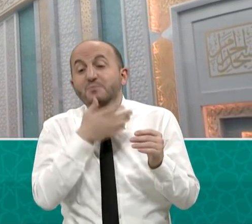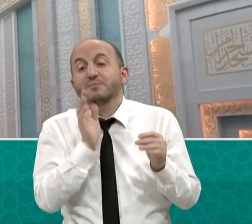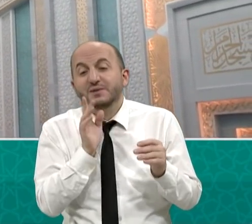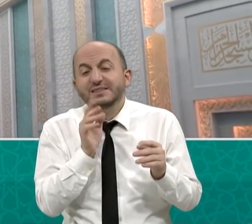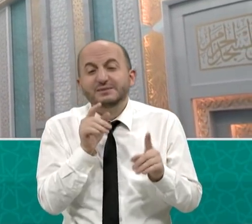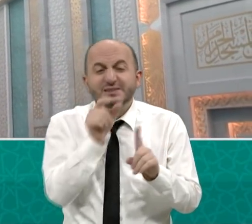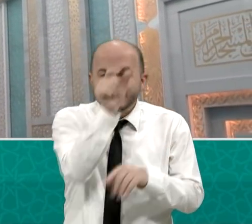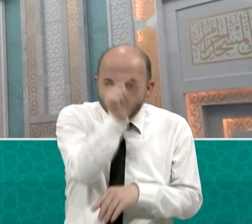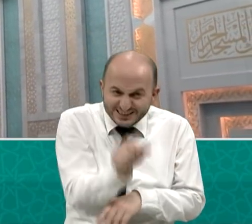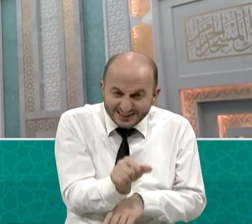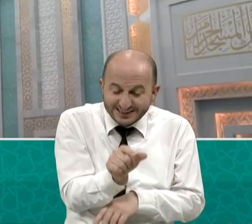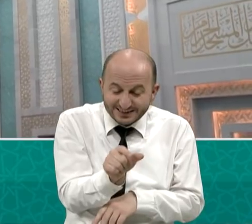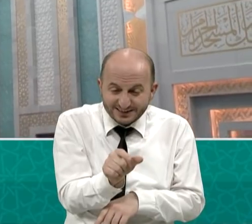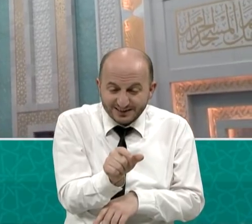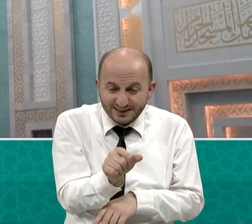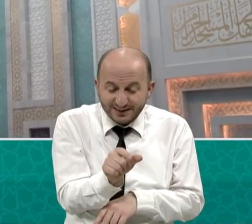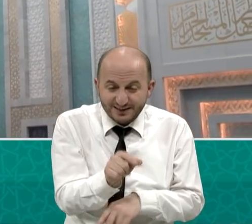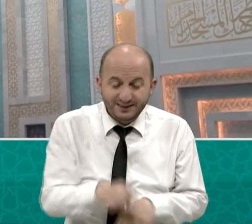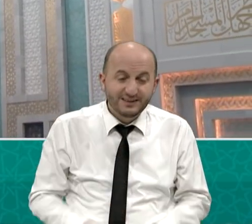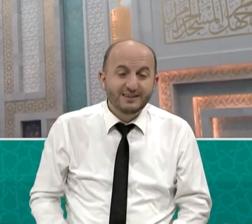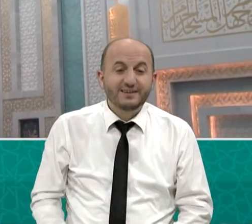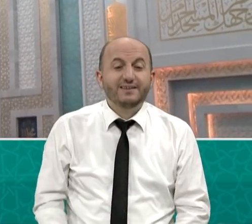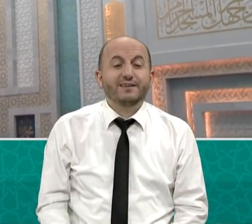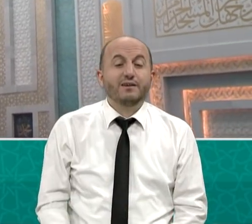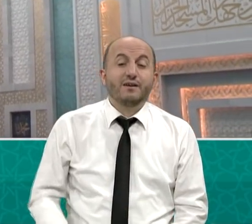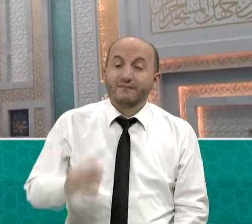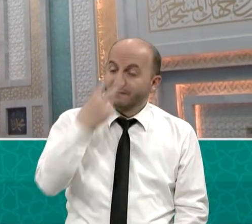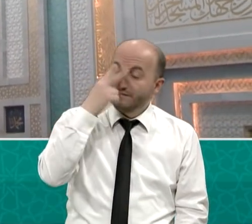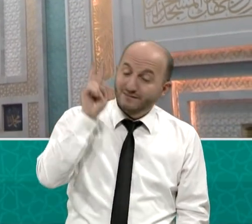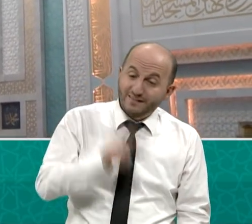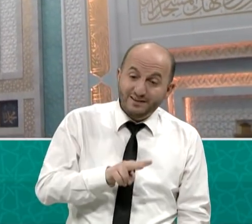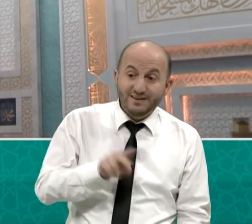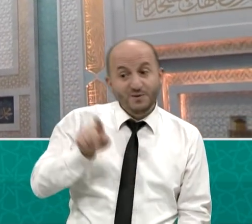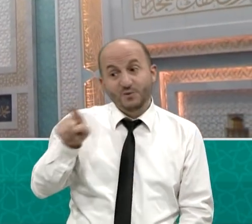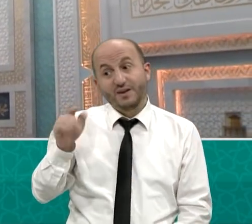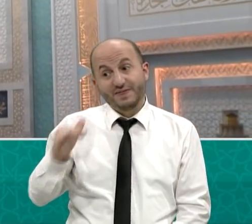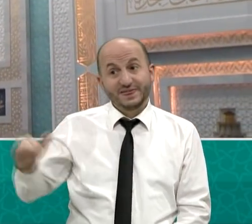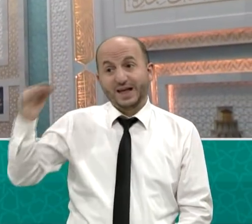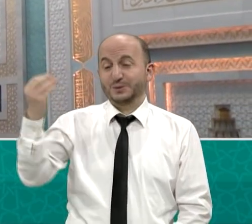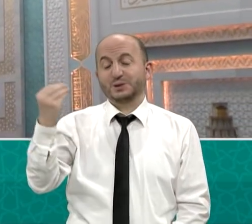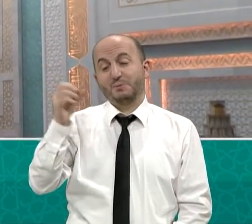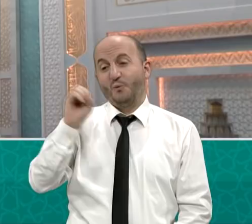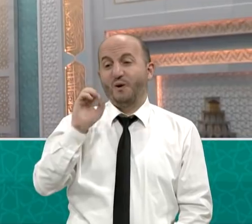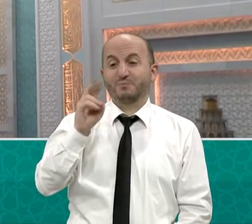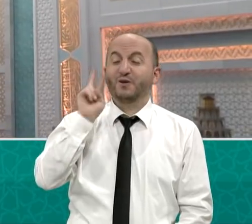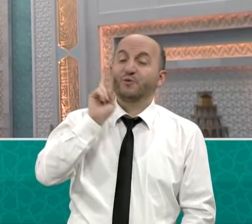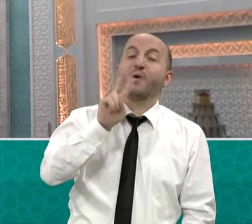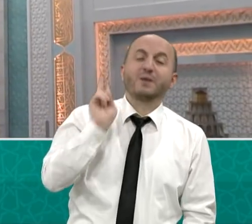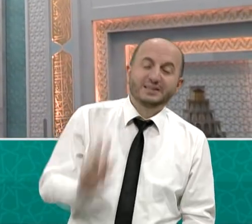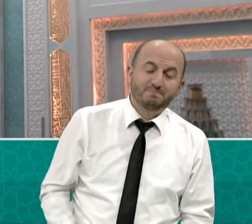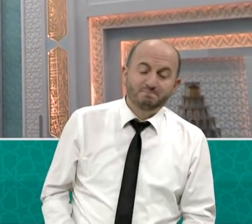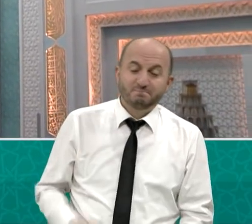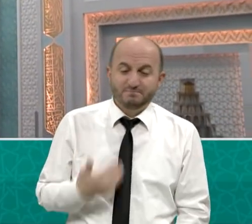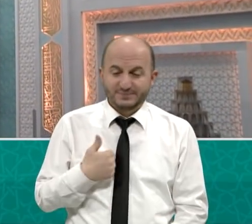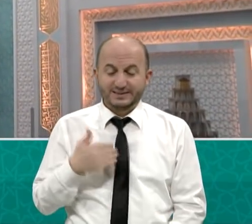sahabe diyor ki, Muaviye ismindeki bir sahabi, vallahi ondan daha güzel bir muallim ben görmedim diyor. Ben